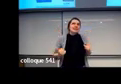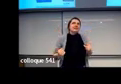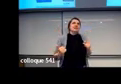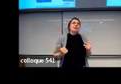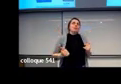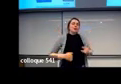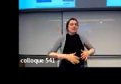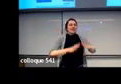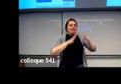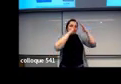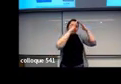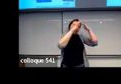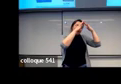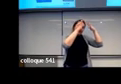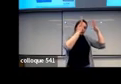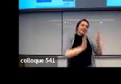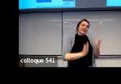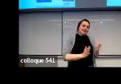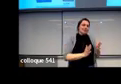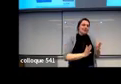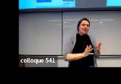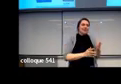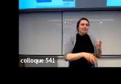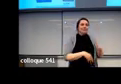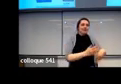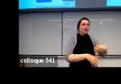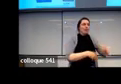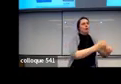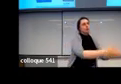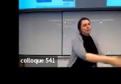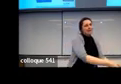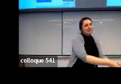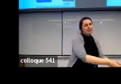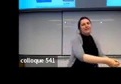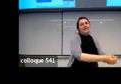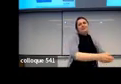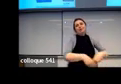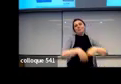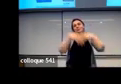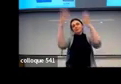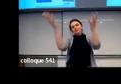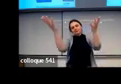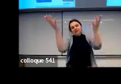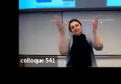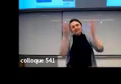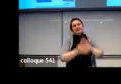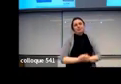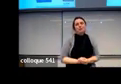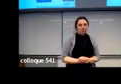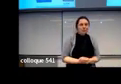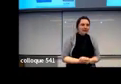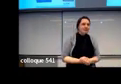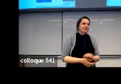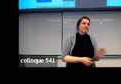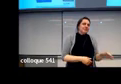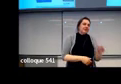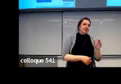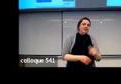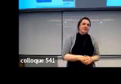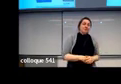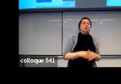des pratiques. T'sais. On peut rester avec nos valeurs traditionnelles, puis faire un produit traditionnel, puis le mettre libre sur le